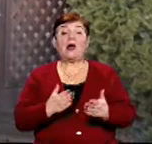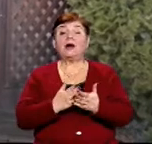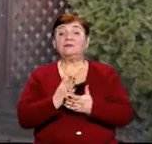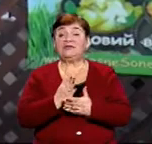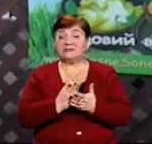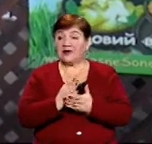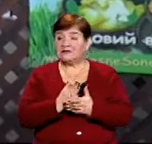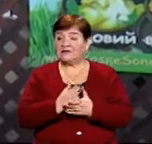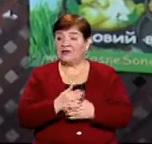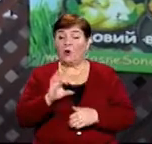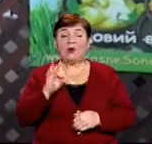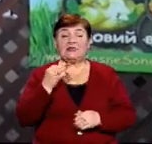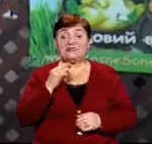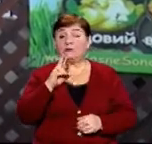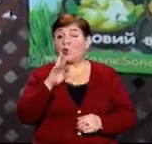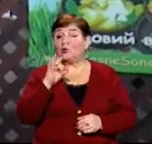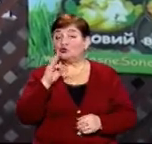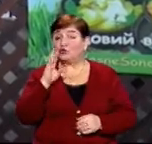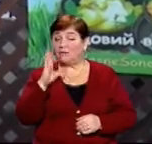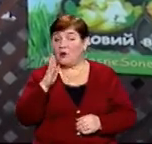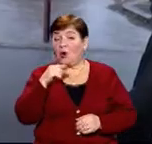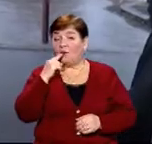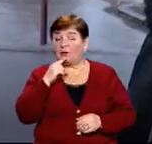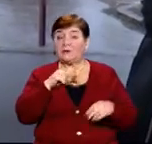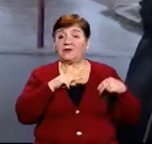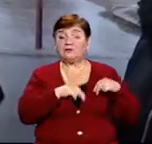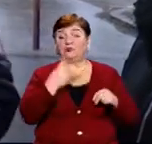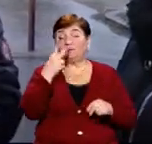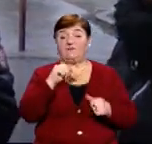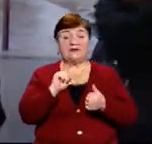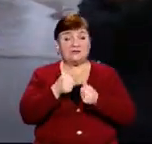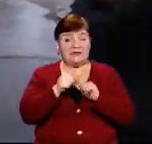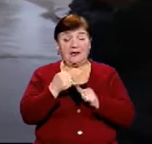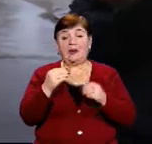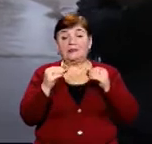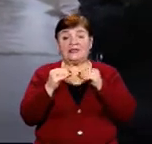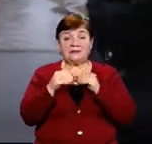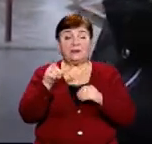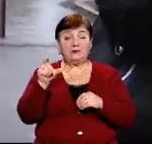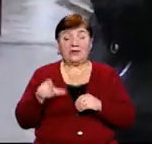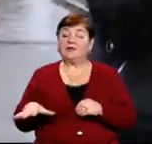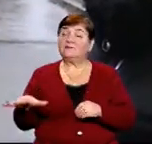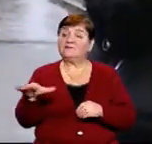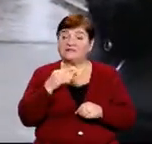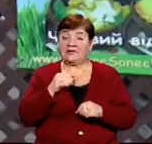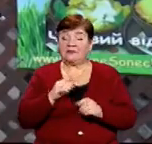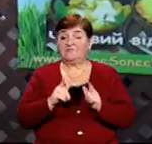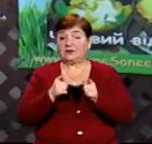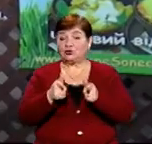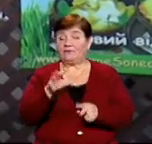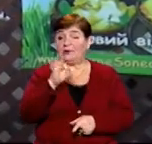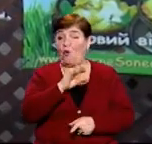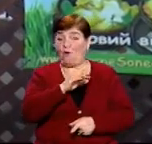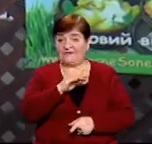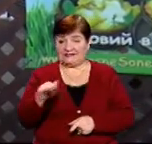Адміністратор кафе Олександр Коршунов розповідає, у закладі працюють у дві зміни 10 людей. Усі влаштовані офіційно.